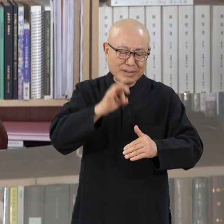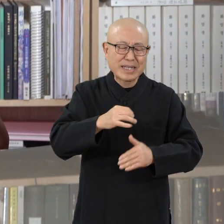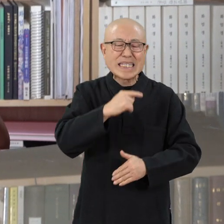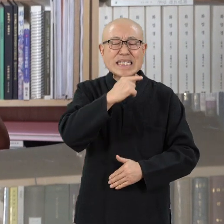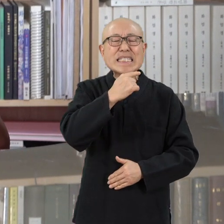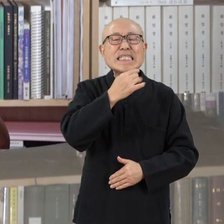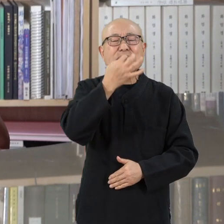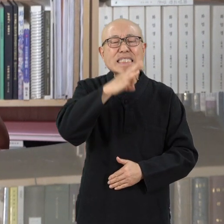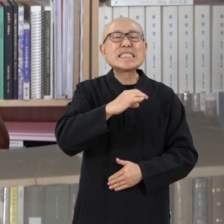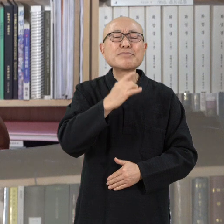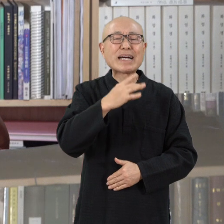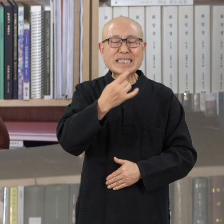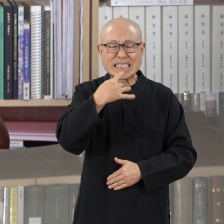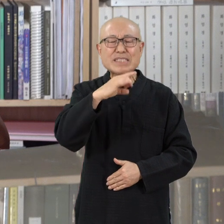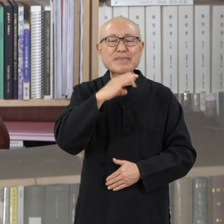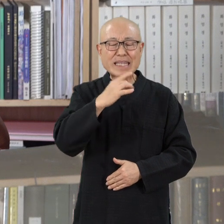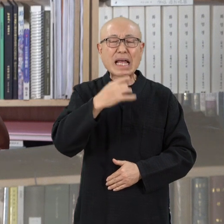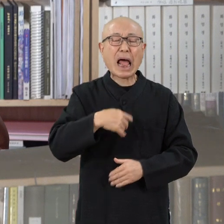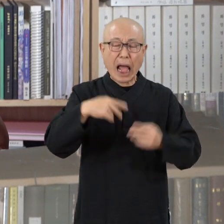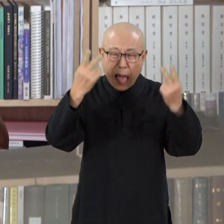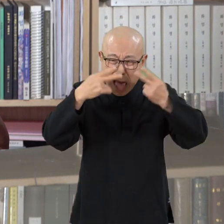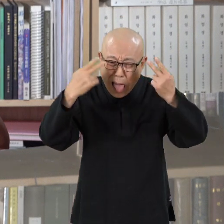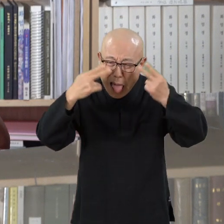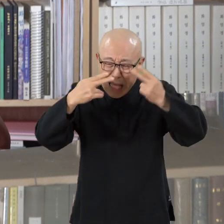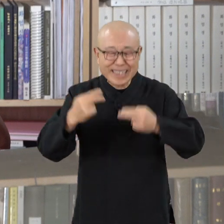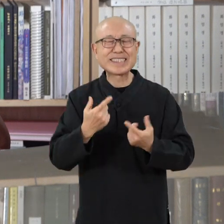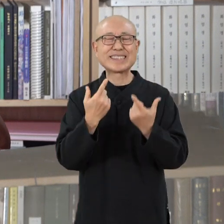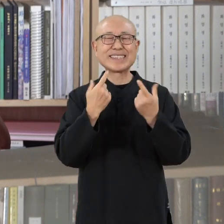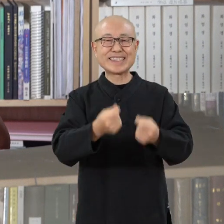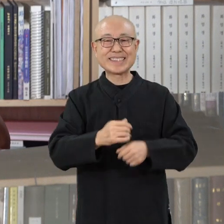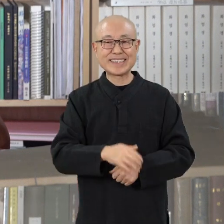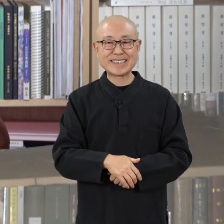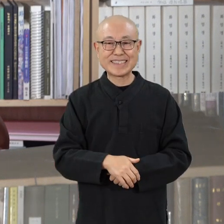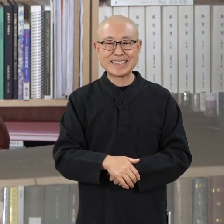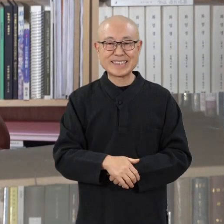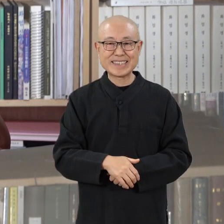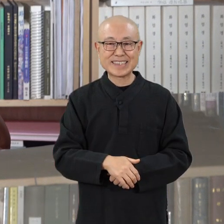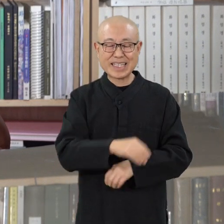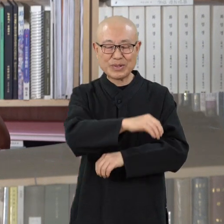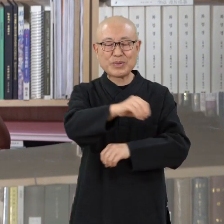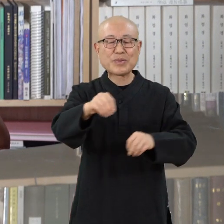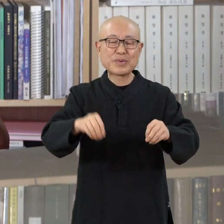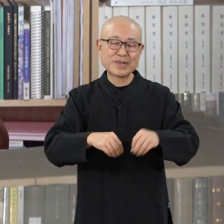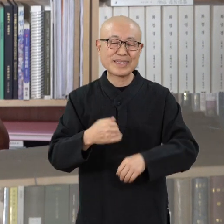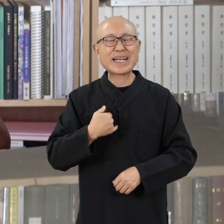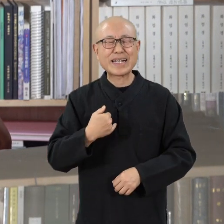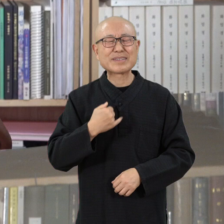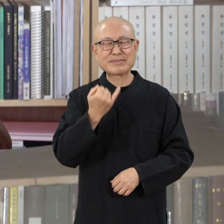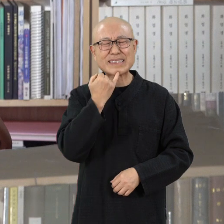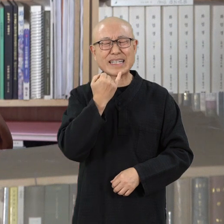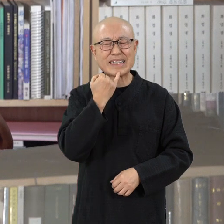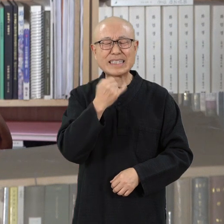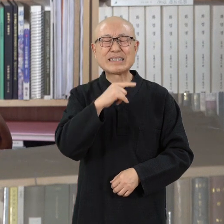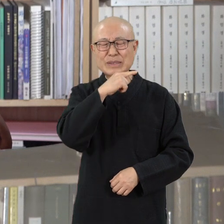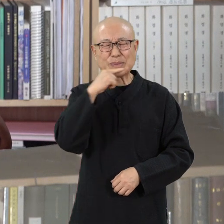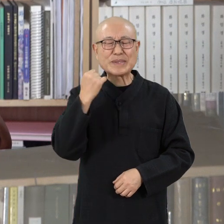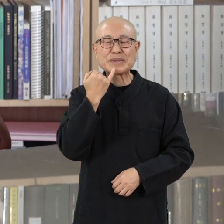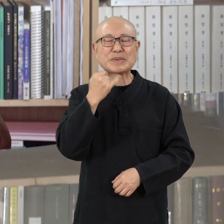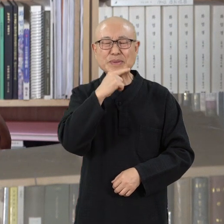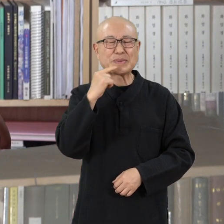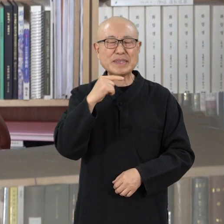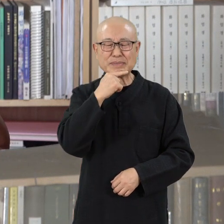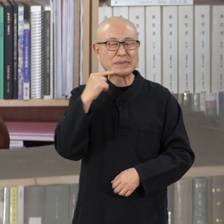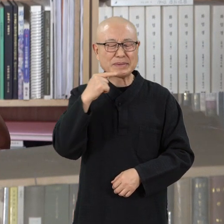이익만 보려고 이 세상을 사시잖아요. 전부 그래요. 근데 반대로 그래 내가 좀 손해 보자.